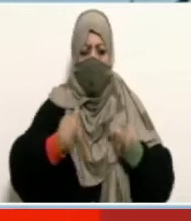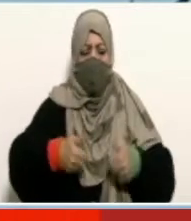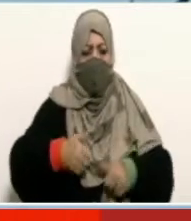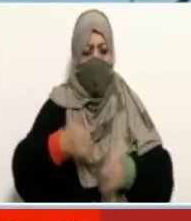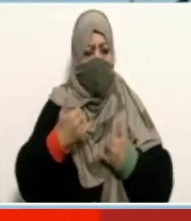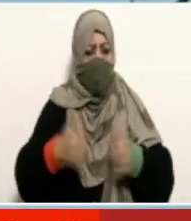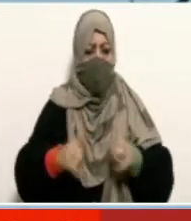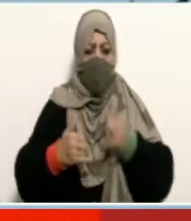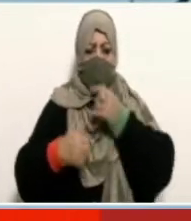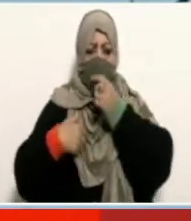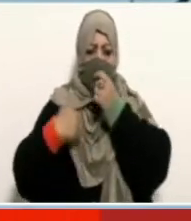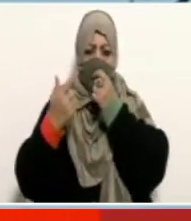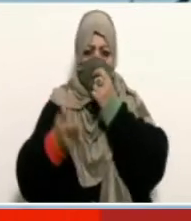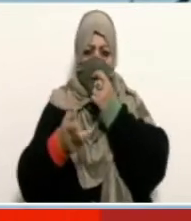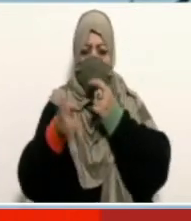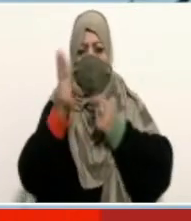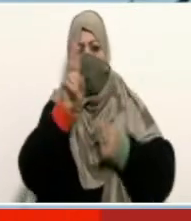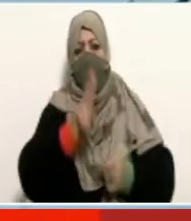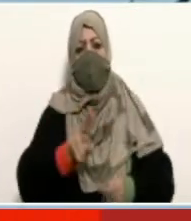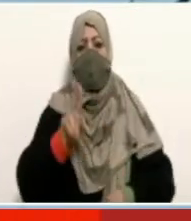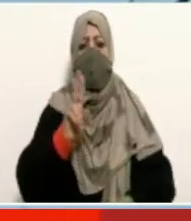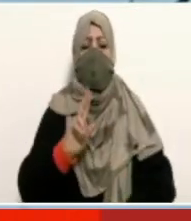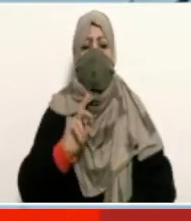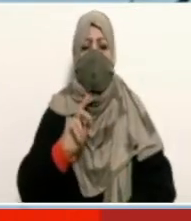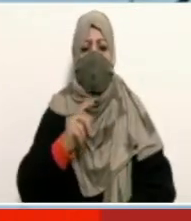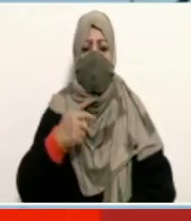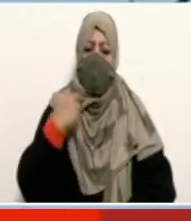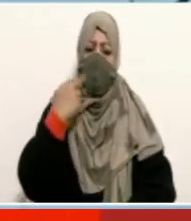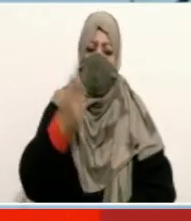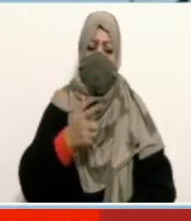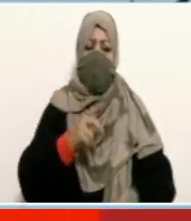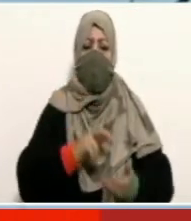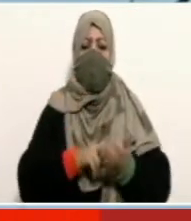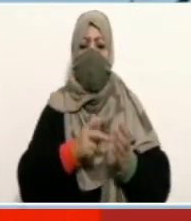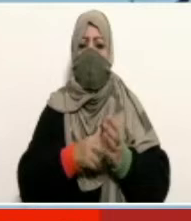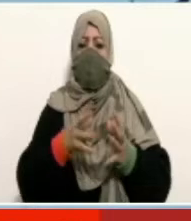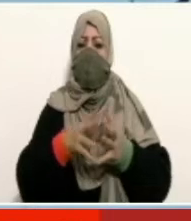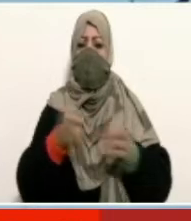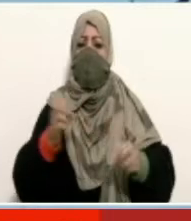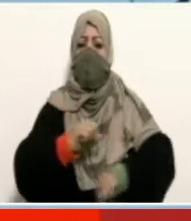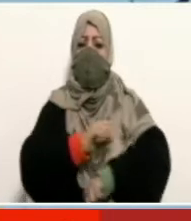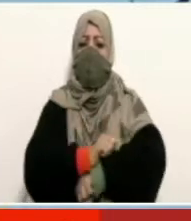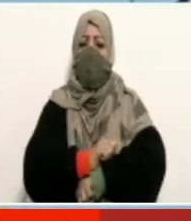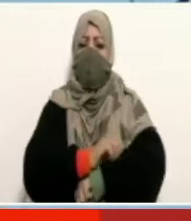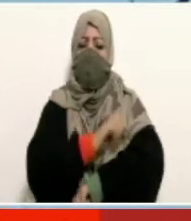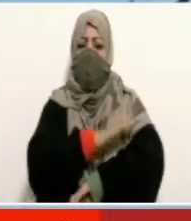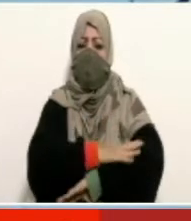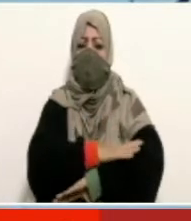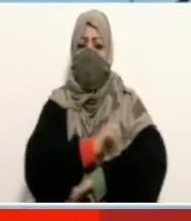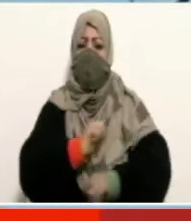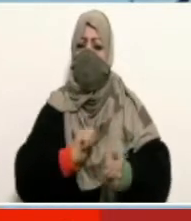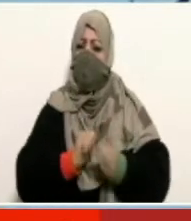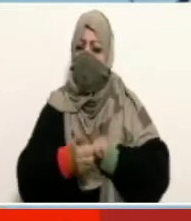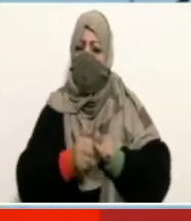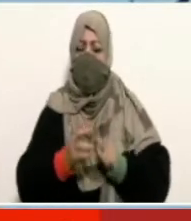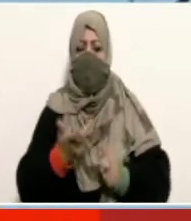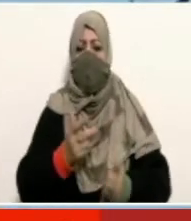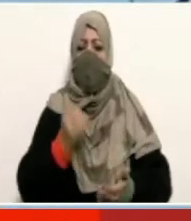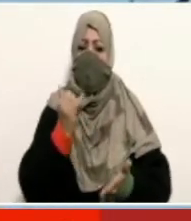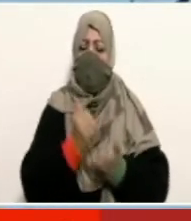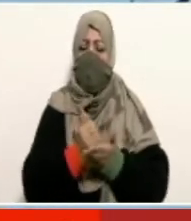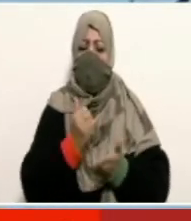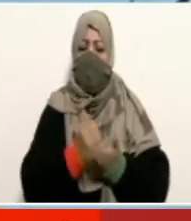هل من حقه فسخ المهر أو الاعتراض أو لا، هو يلزمه مثل هذا أو لا؟ هو ابتداء أقول بالله تعالى